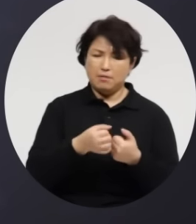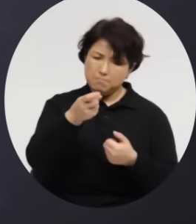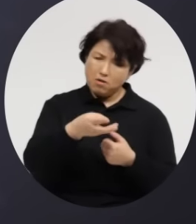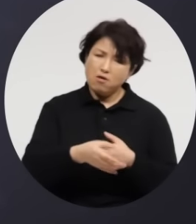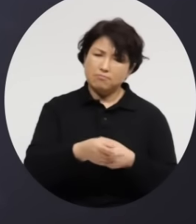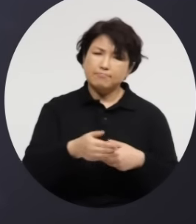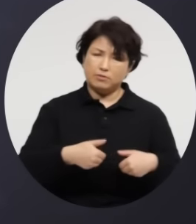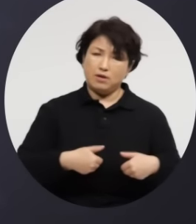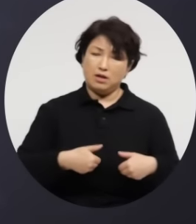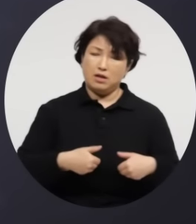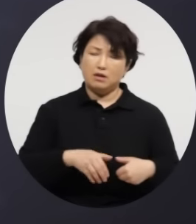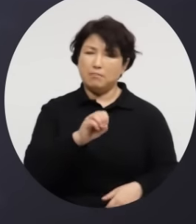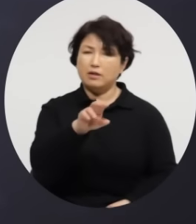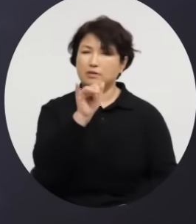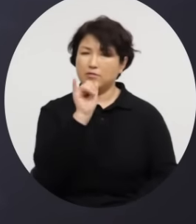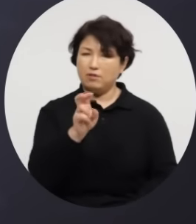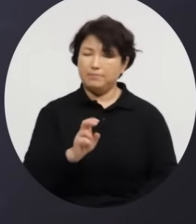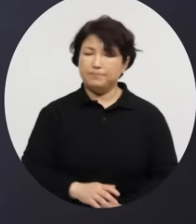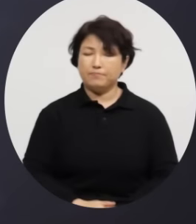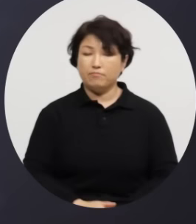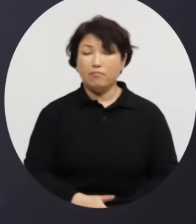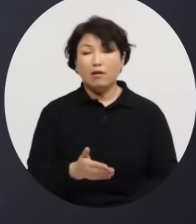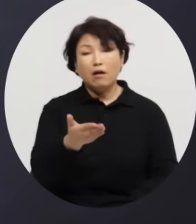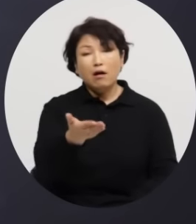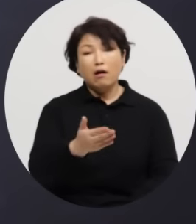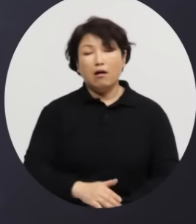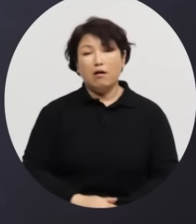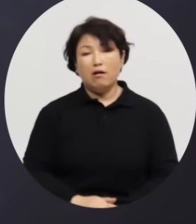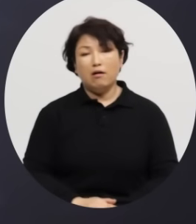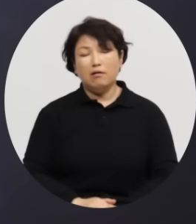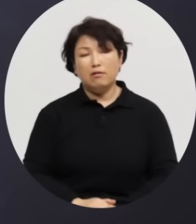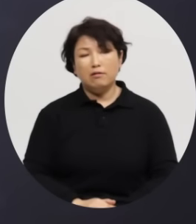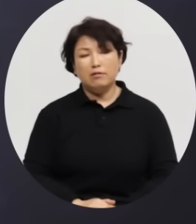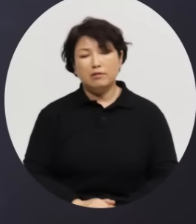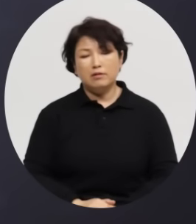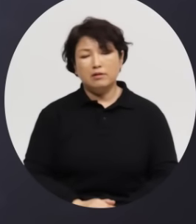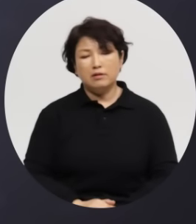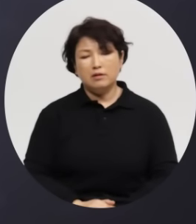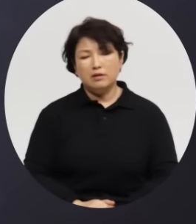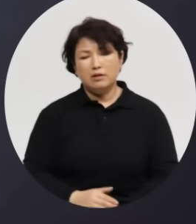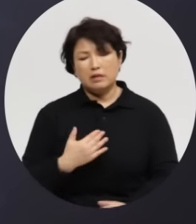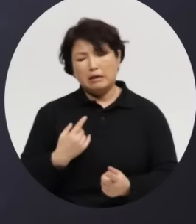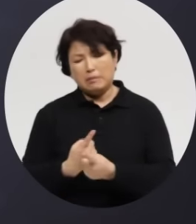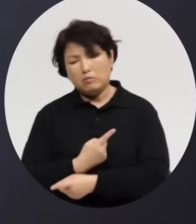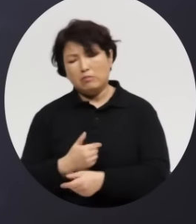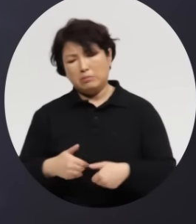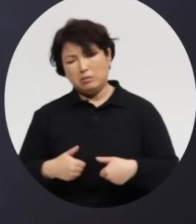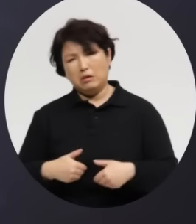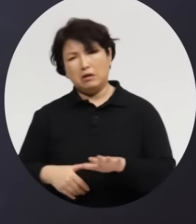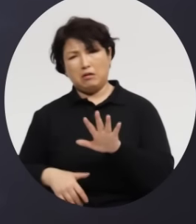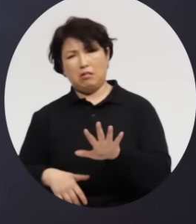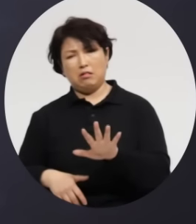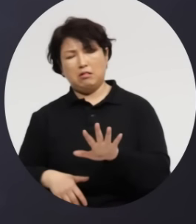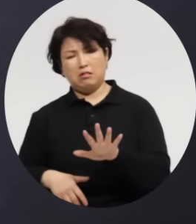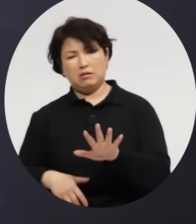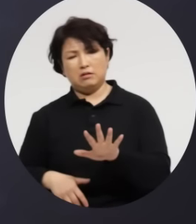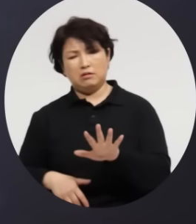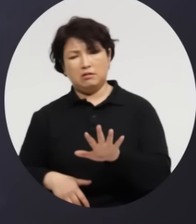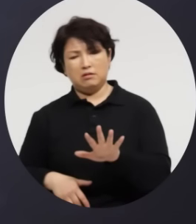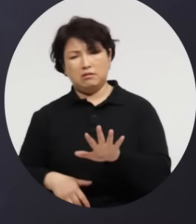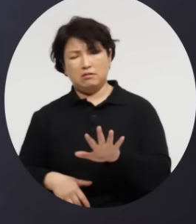그럼 만약에 자기가 개선해야 될게 100인데, 병원에 가서 치료를 받으면 한 50은 해결이 돼 버린단 말이에요. 그럼 나머지